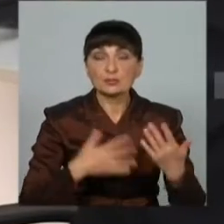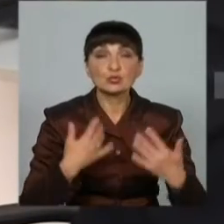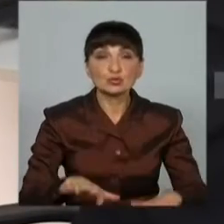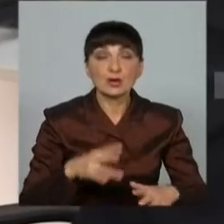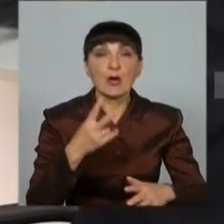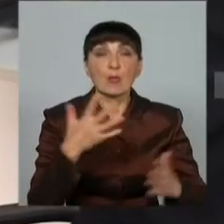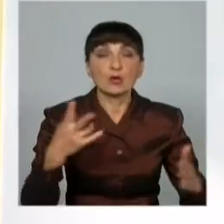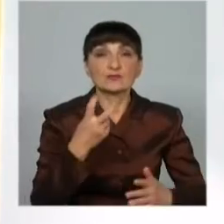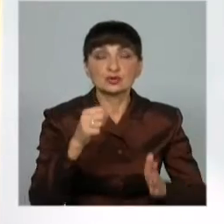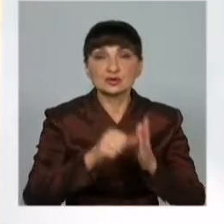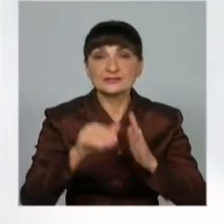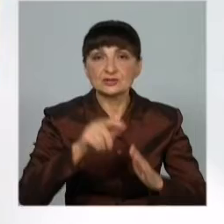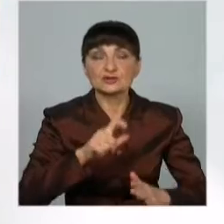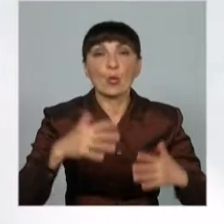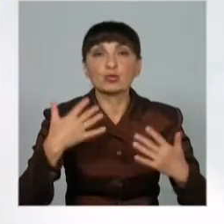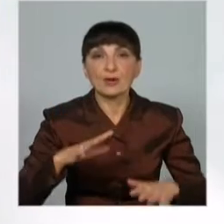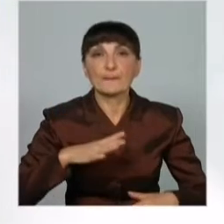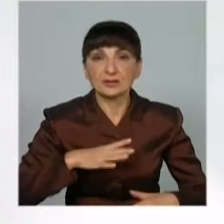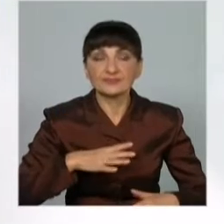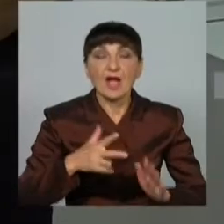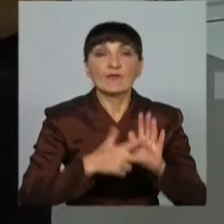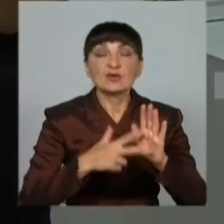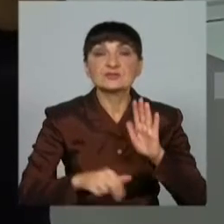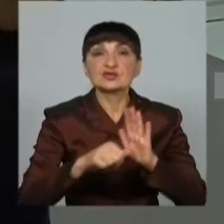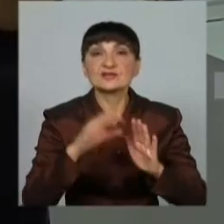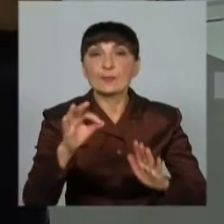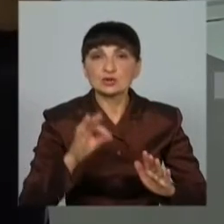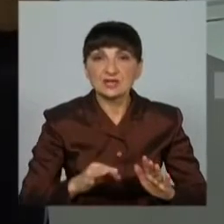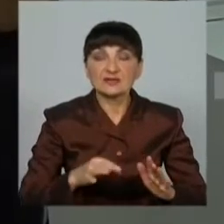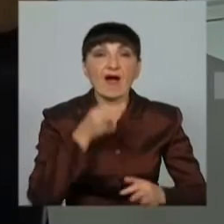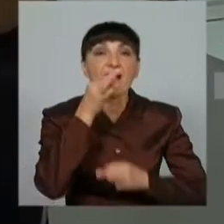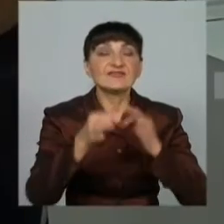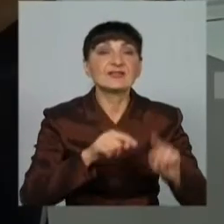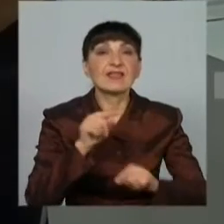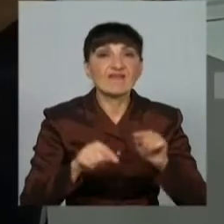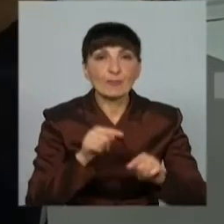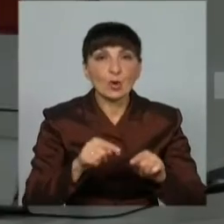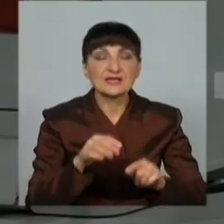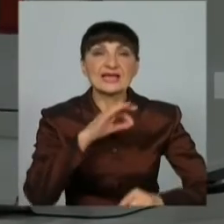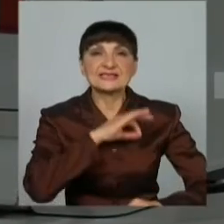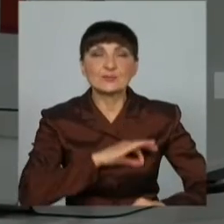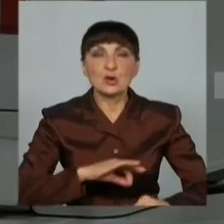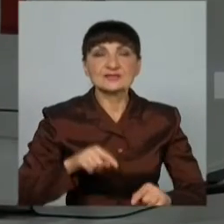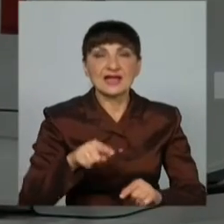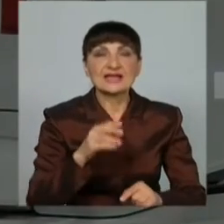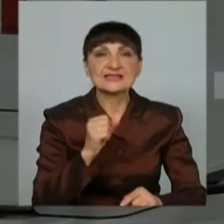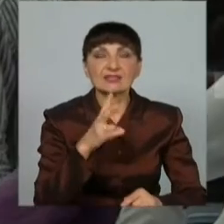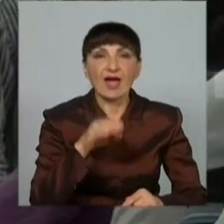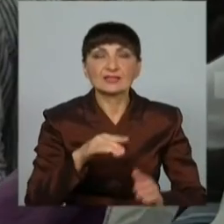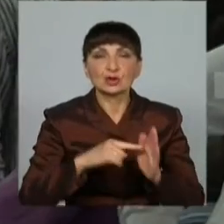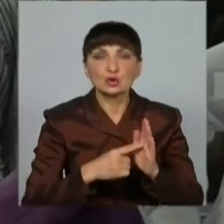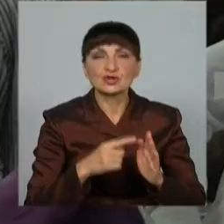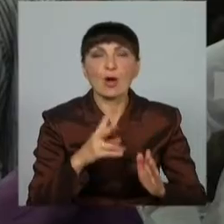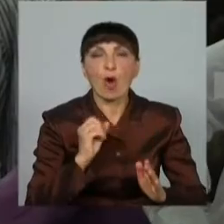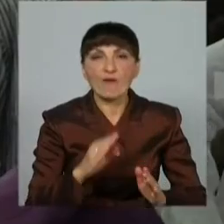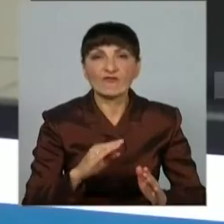больше 260 тысяч человек. При этом 86% ответили на вопросы, используя платформу